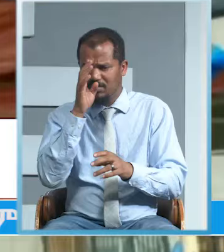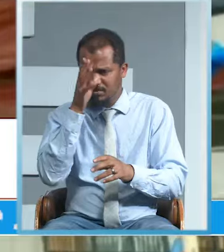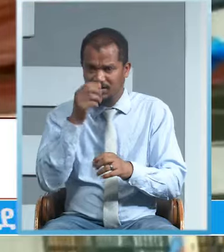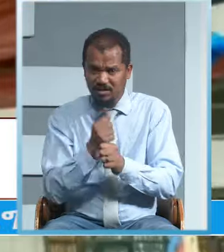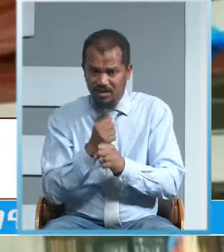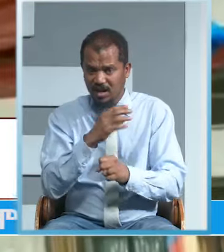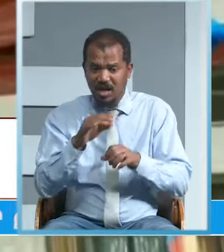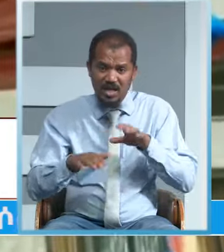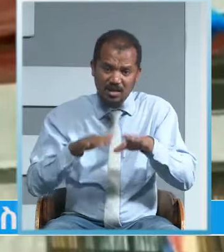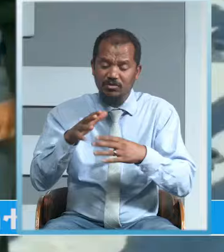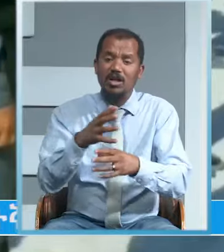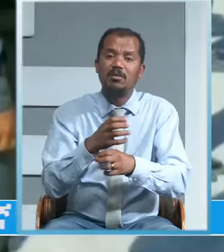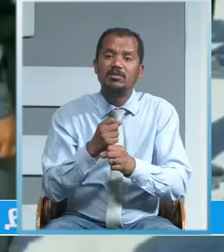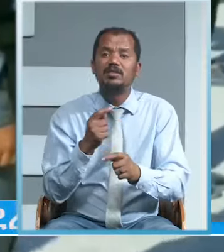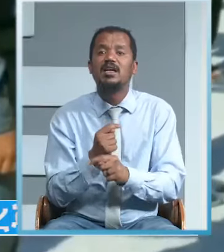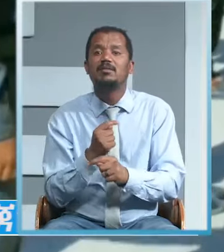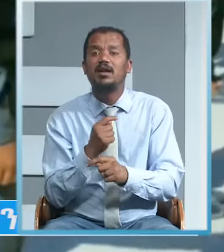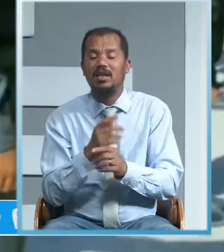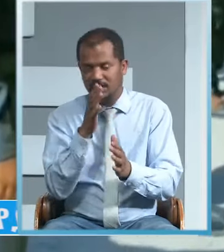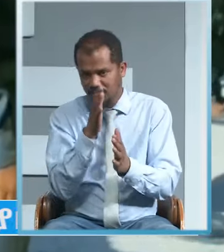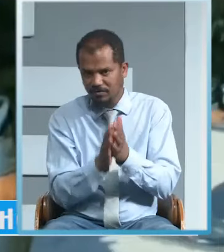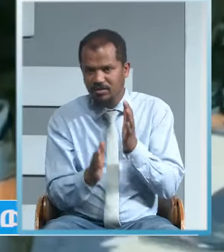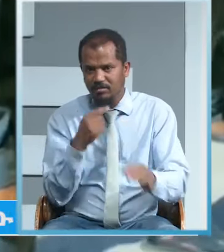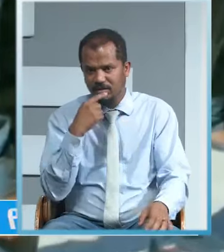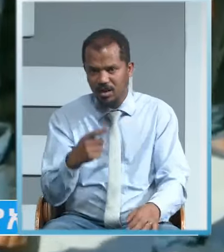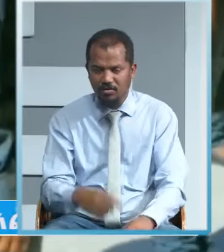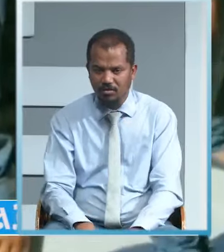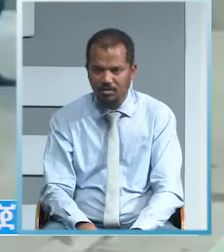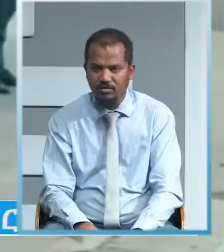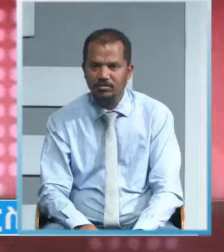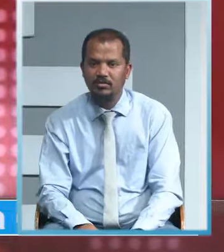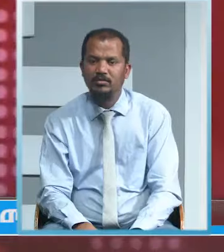ስራና እርምጃ የመውሰድ ተግባራት እንደሚፈጽም ተመላክቷል።